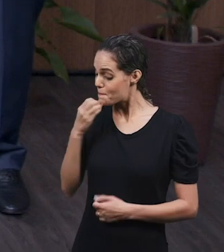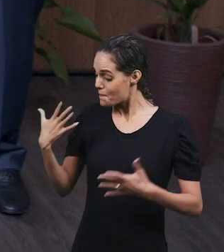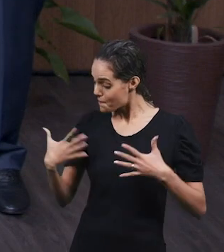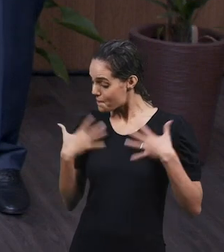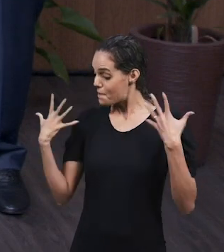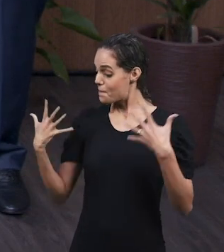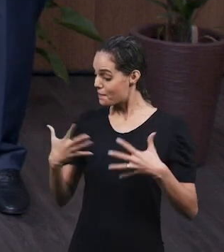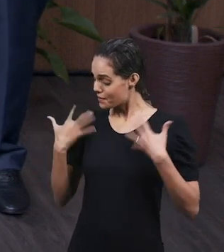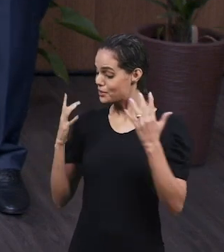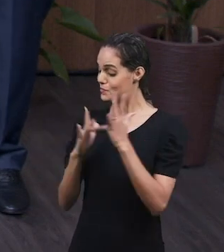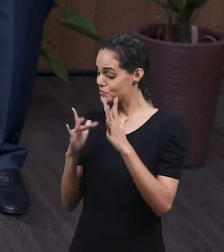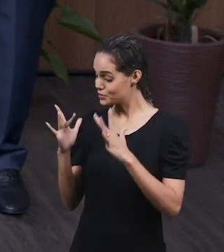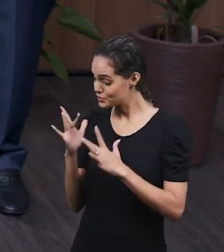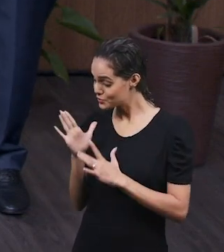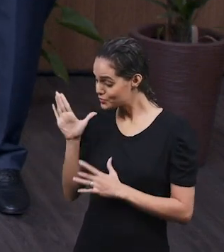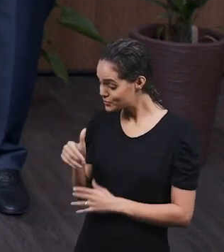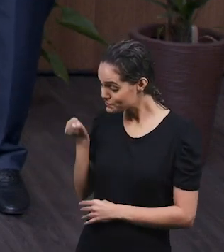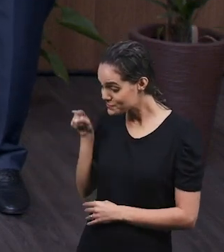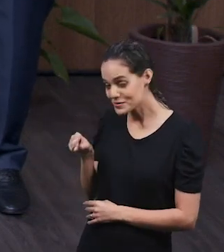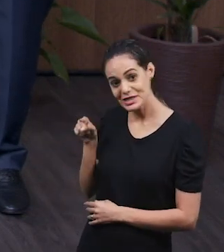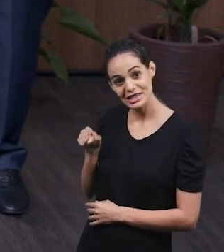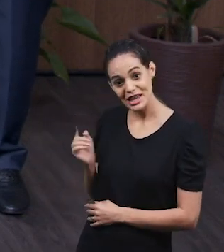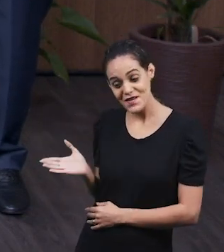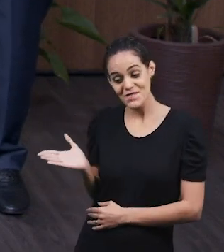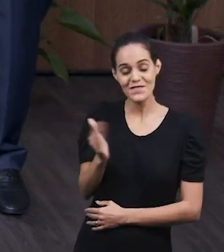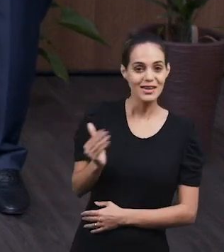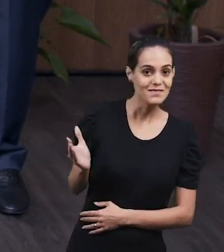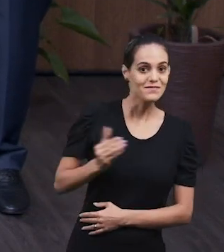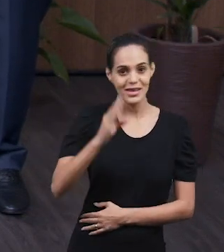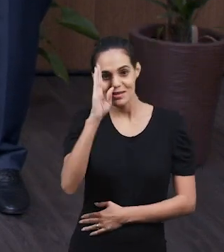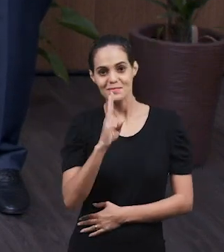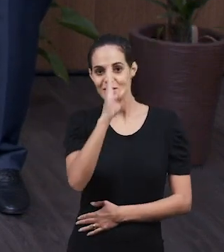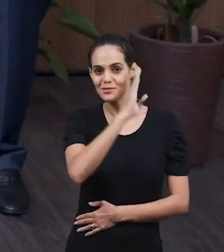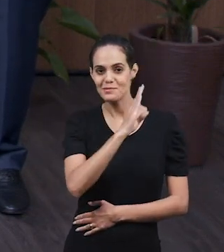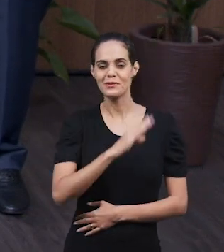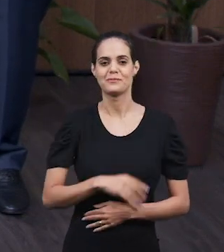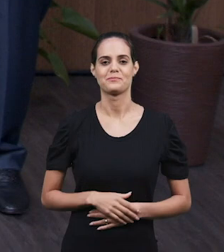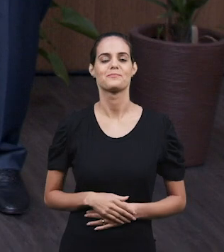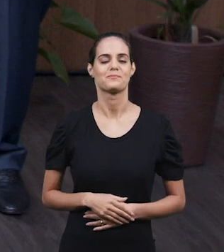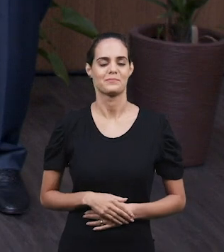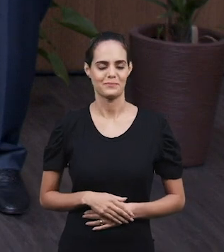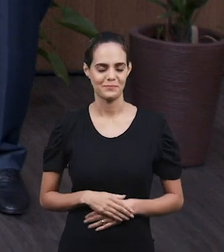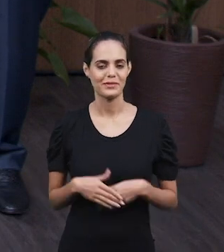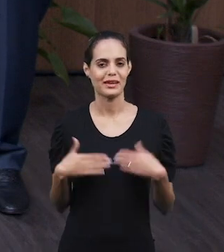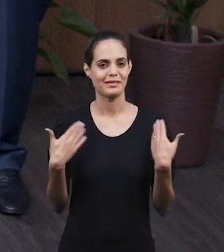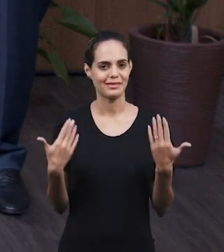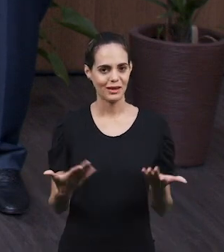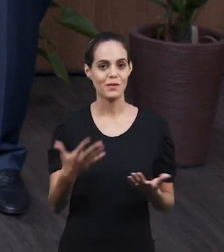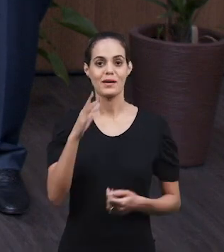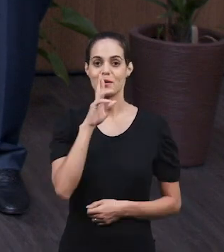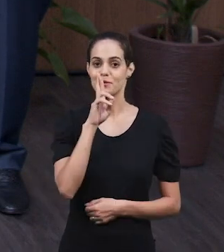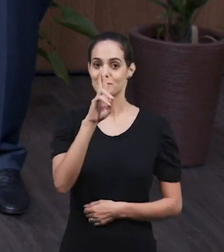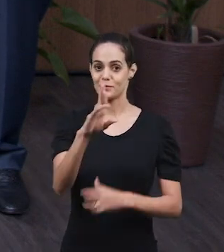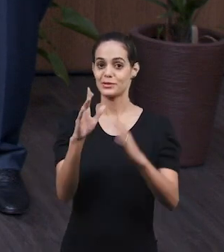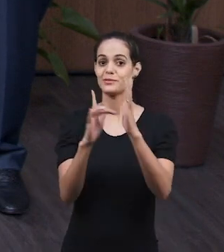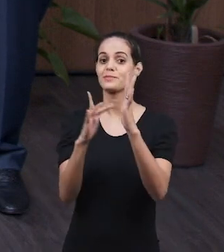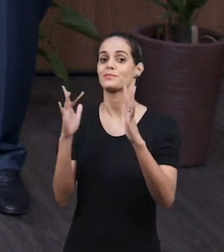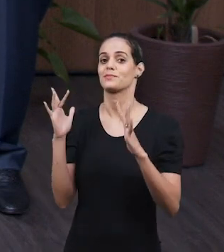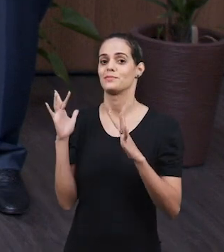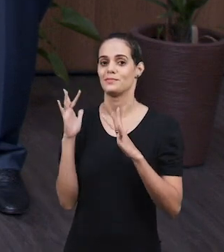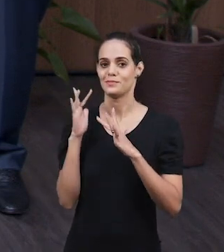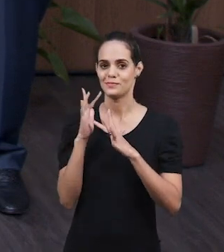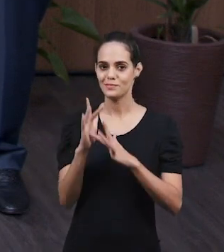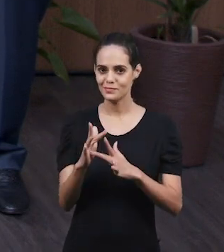courage, lève-toi, car Jésus t'appelle. » Sergio, ça c'est la réponse du